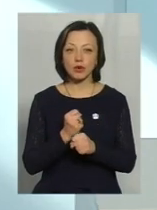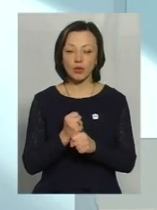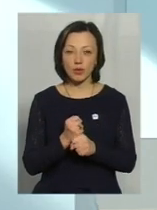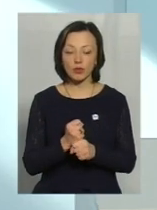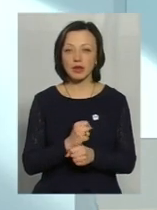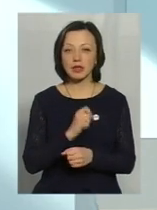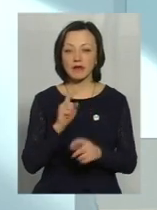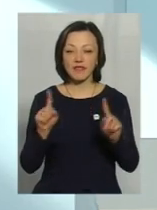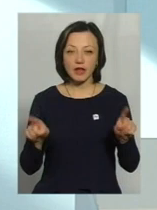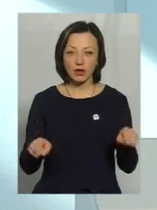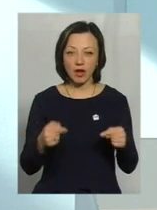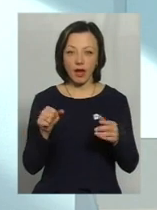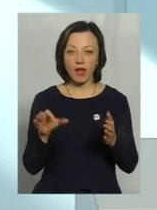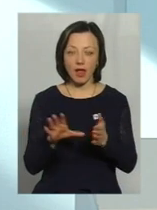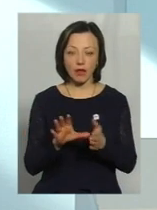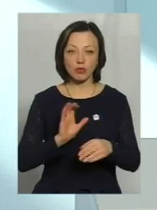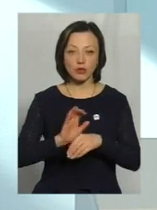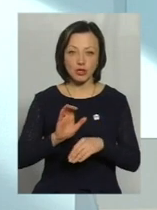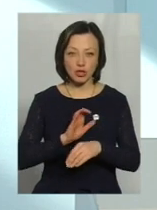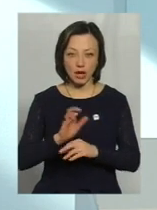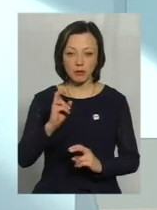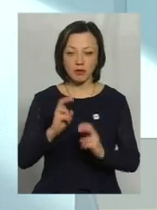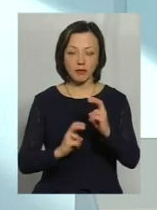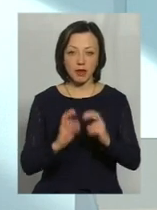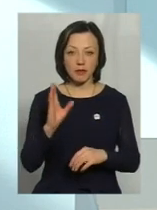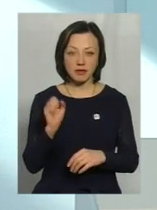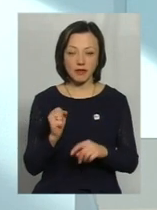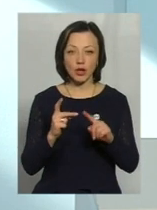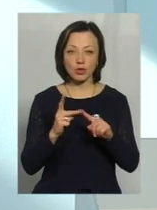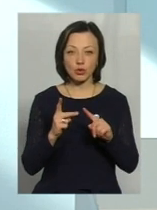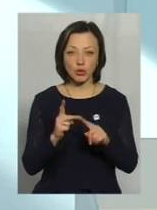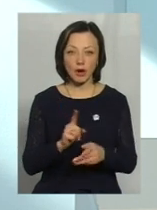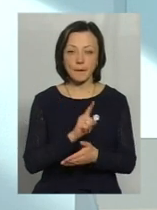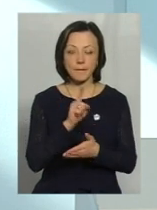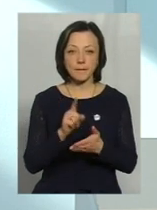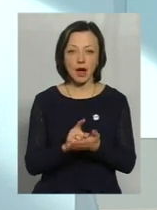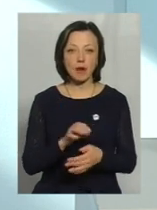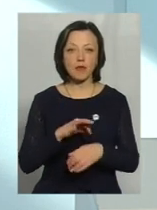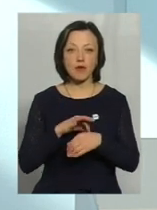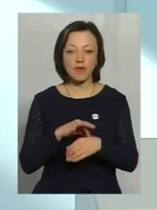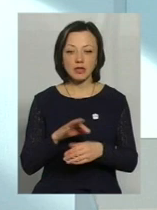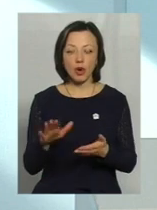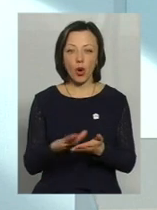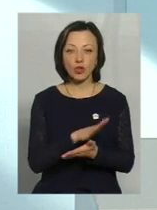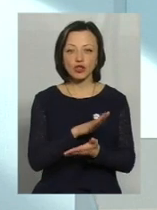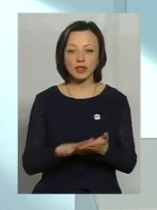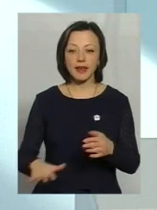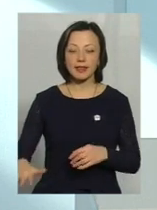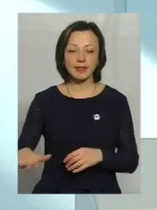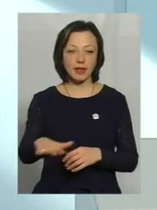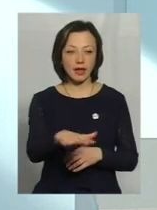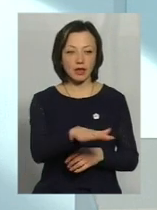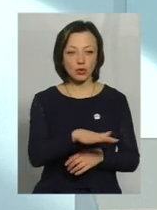робити, це відновити електропостачання підприємства. Друге, ми маємо провести очистку території,